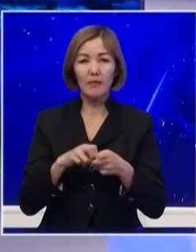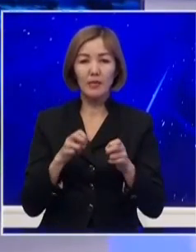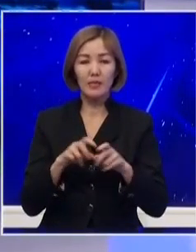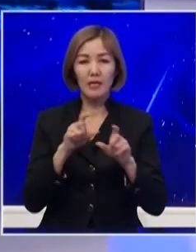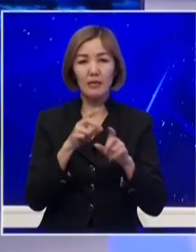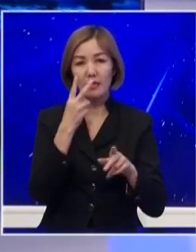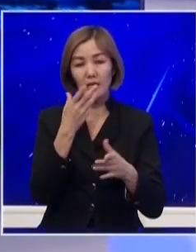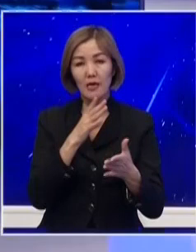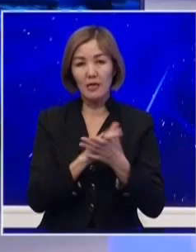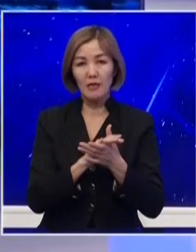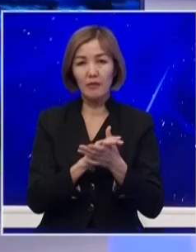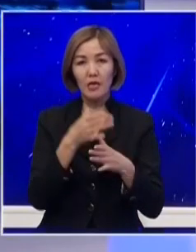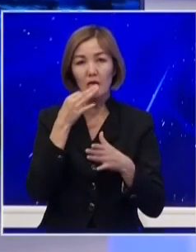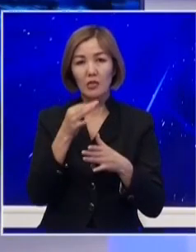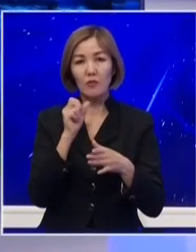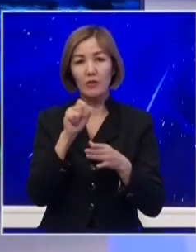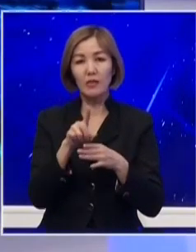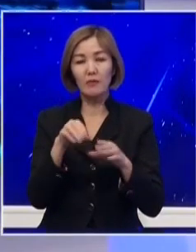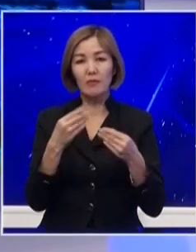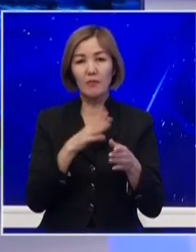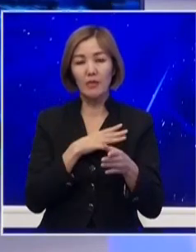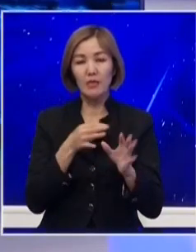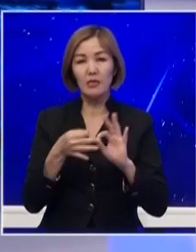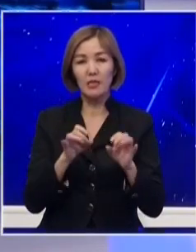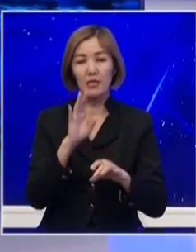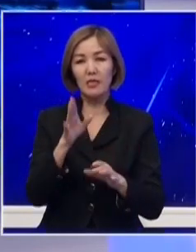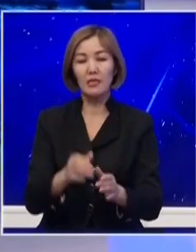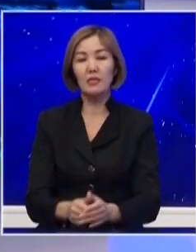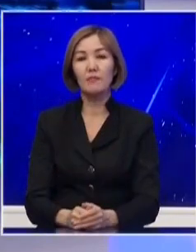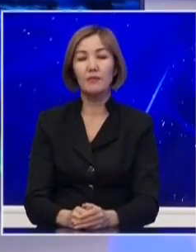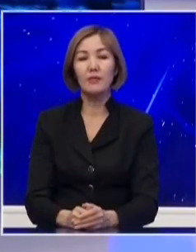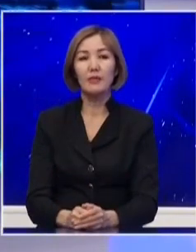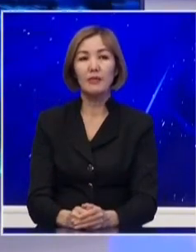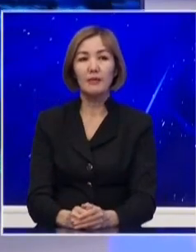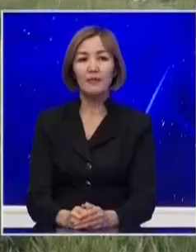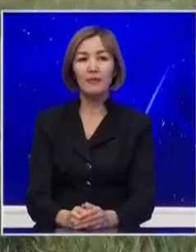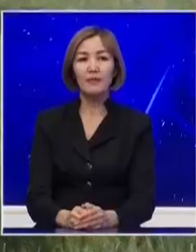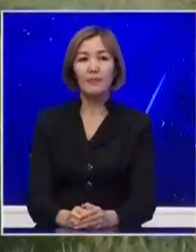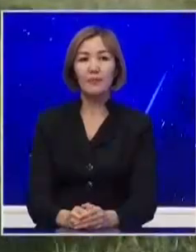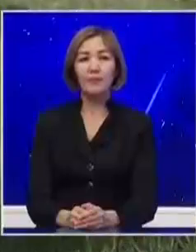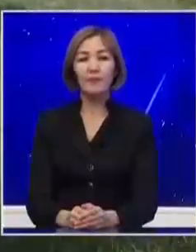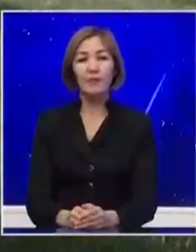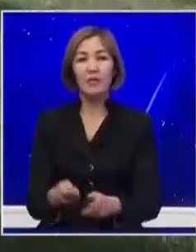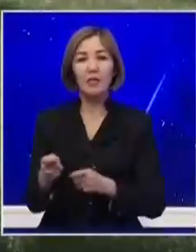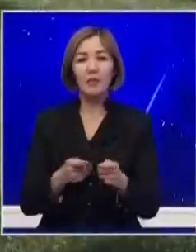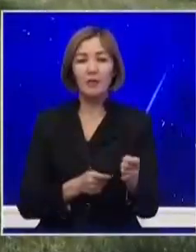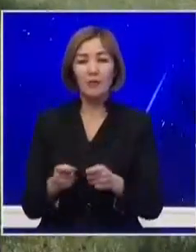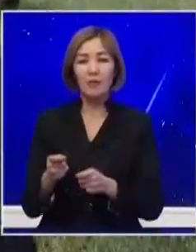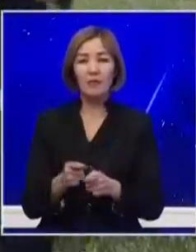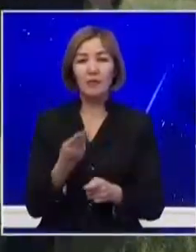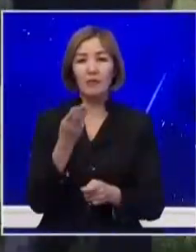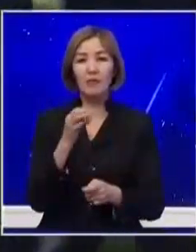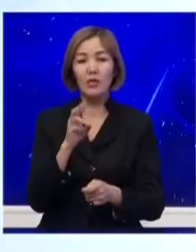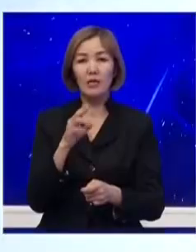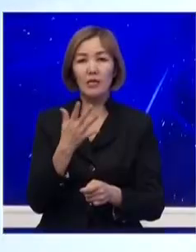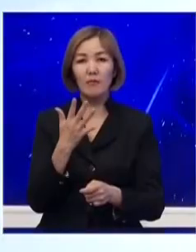бірнеше нысандарылады. Жауаптыларға қандай тапсырма берді? Сюжеттен көрейік. Бейбіт Исабаев алдымен Шанханай